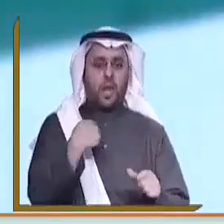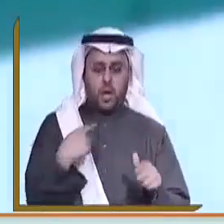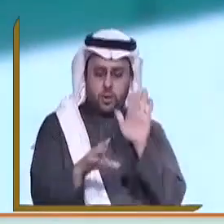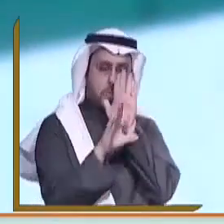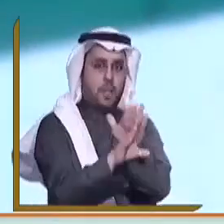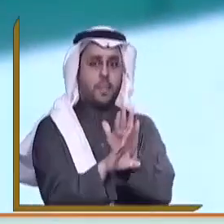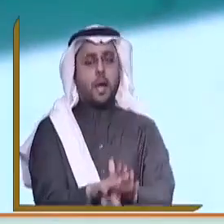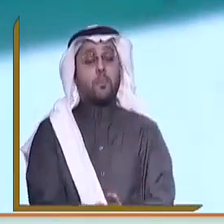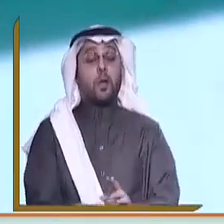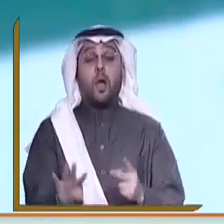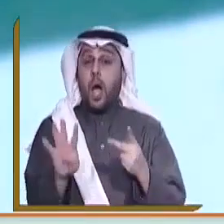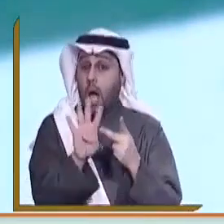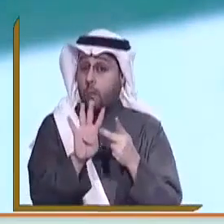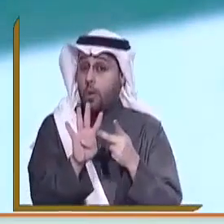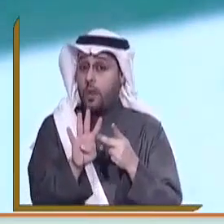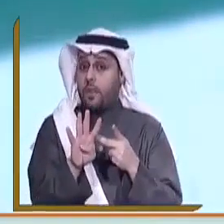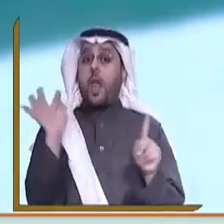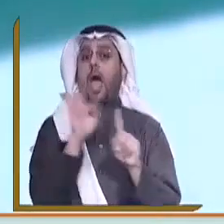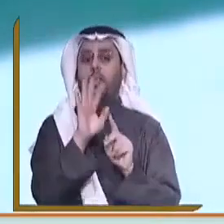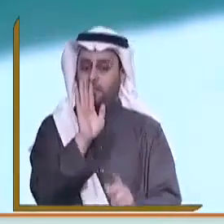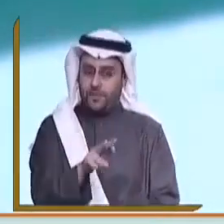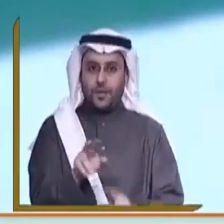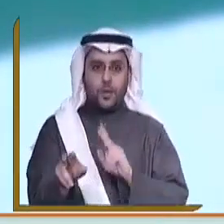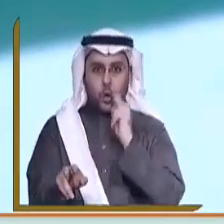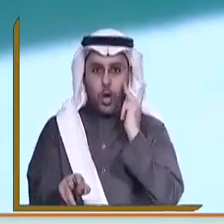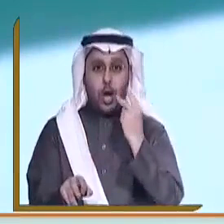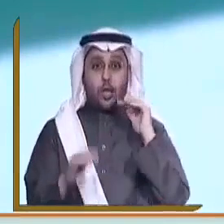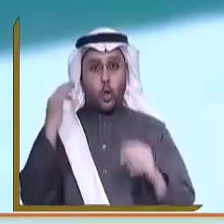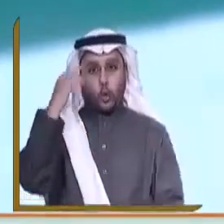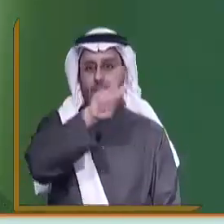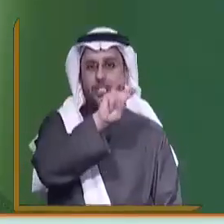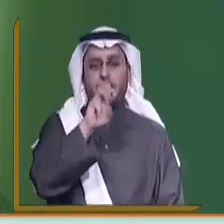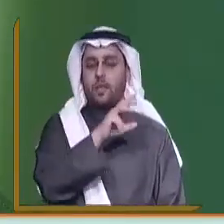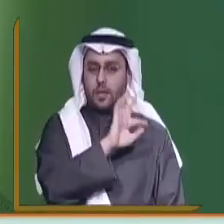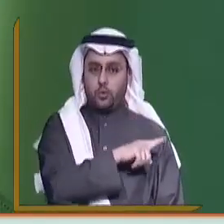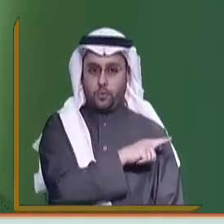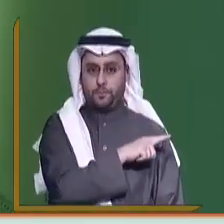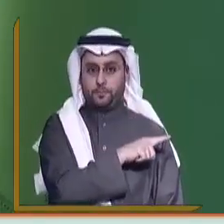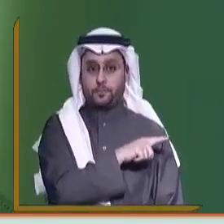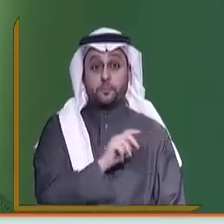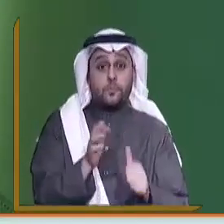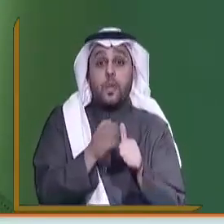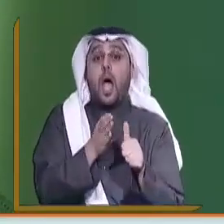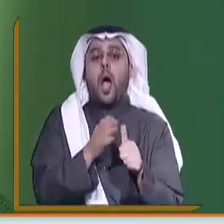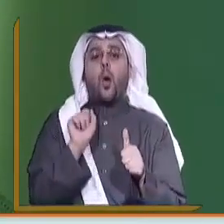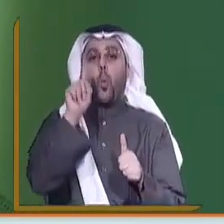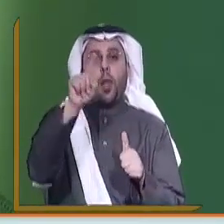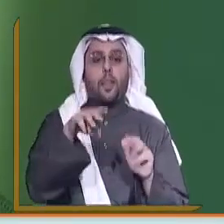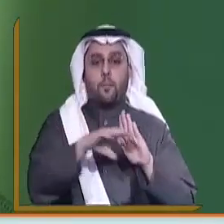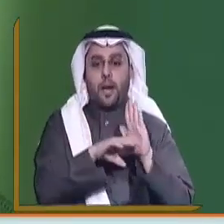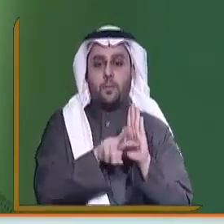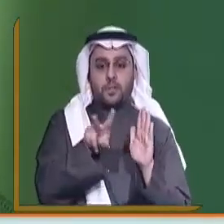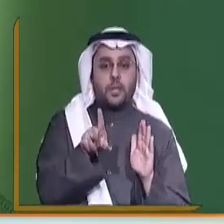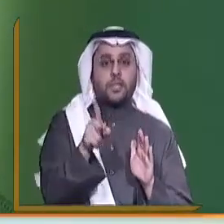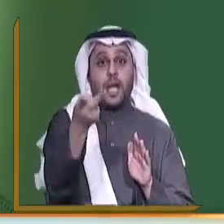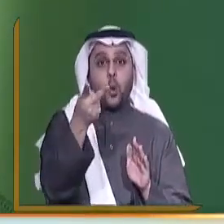34 هدفا استراتيجيا من رؤيه 20 30 اول برامج تحقيق الرؤيه مسؤول